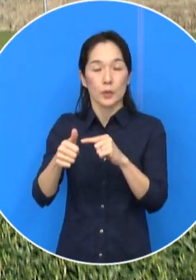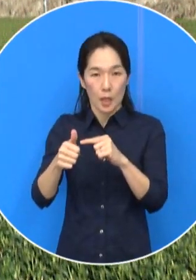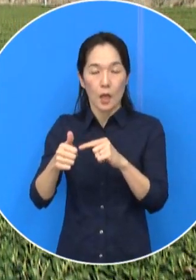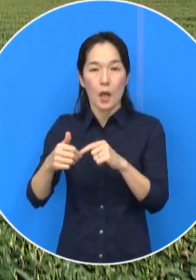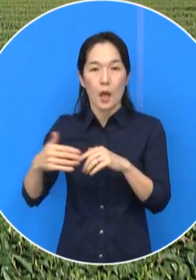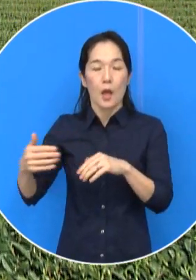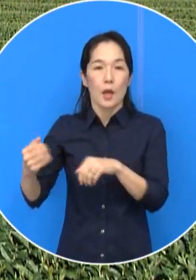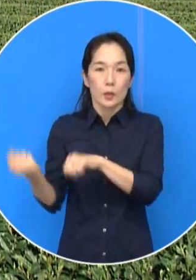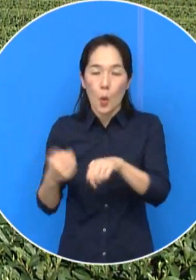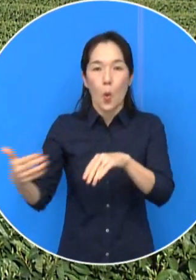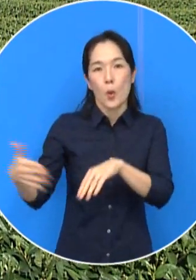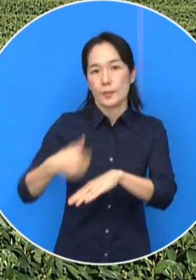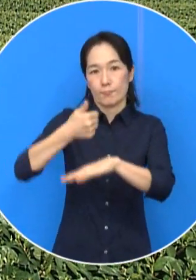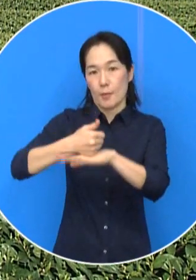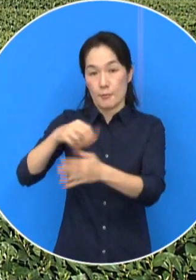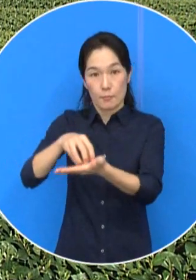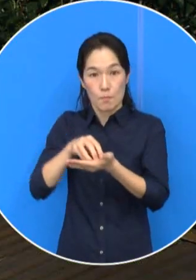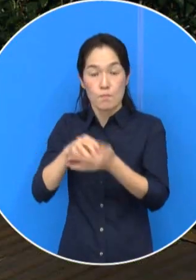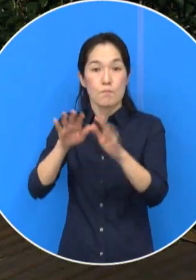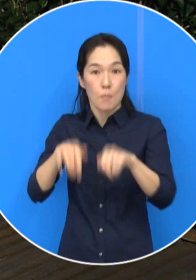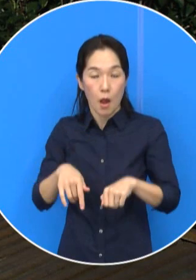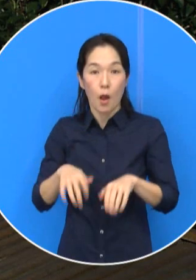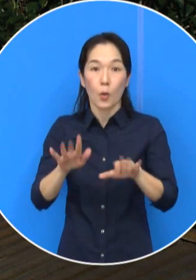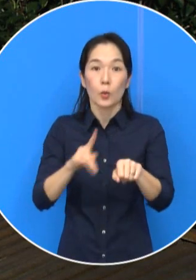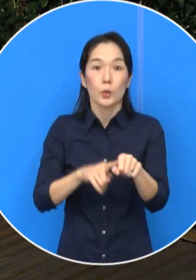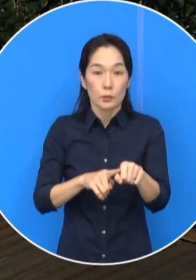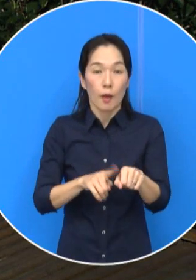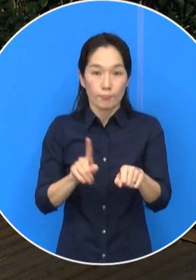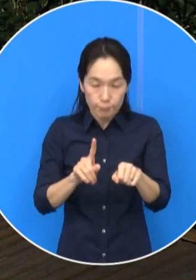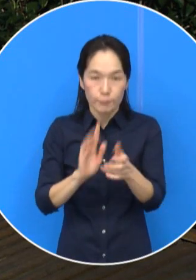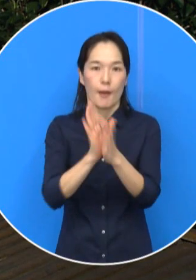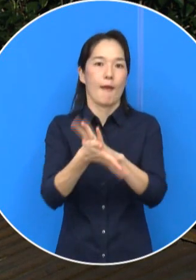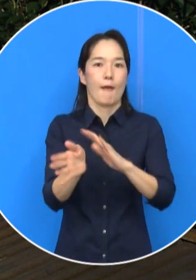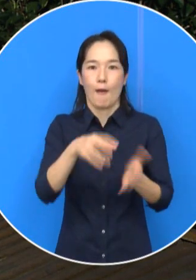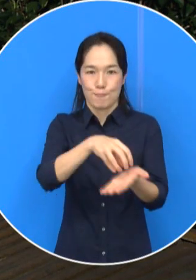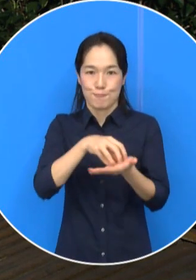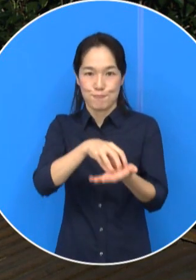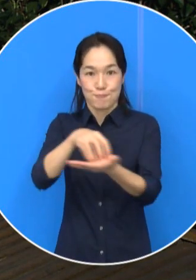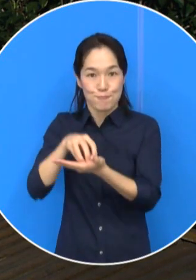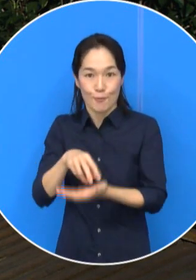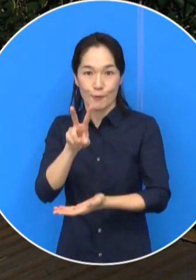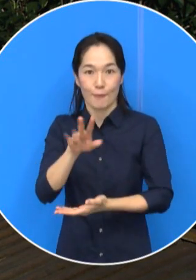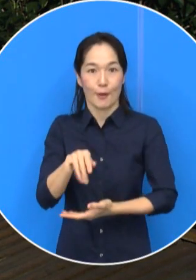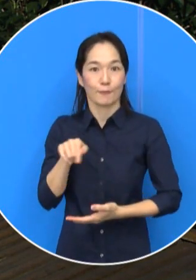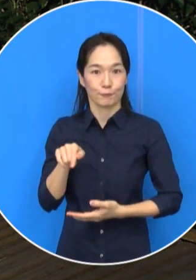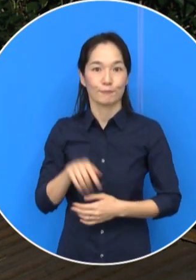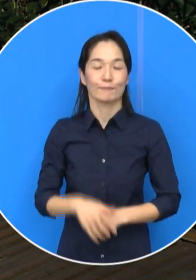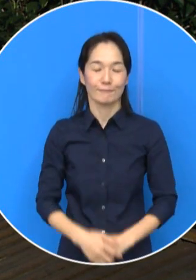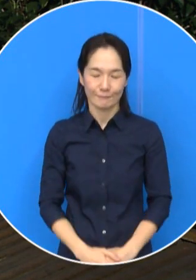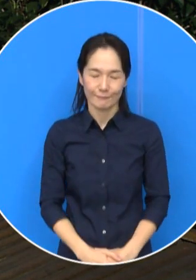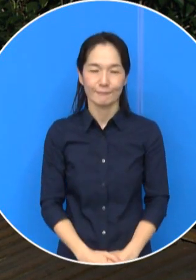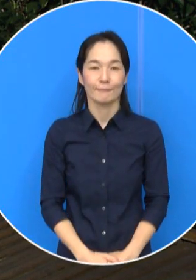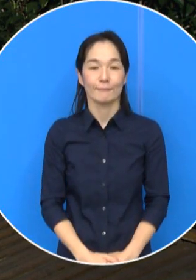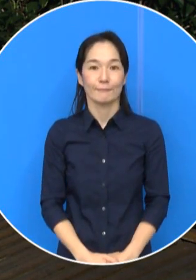大臣賞を受賞されたこともあって、今年は県からも表彰された方です。